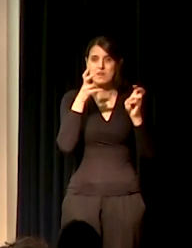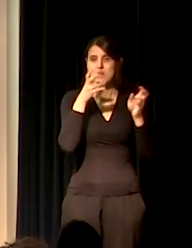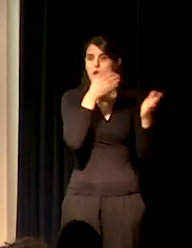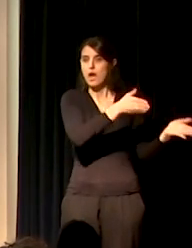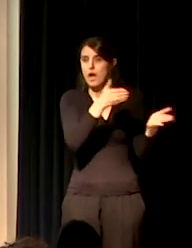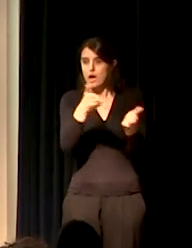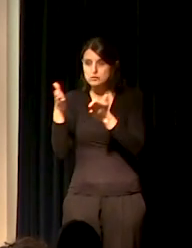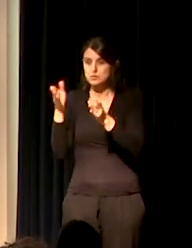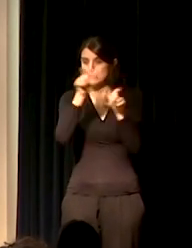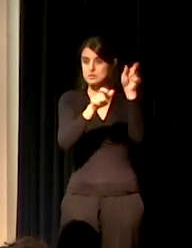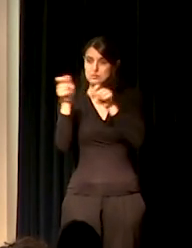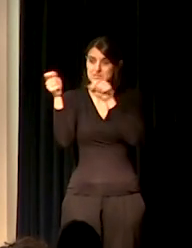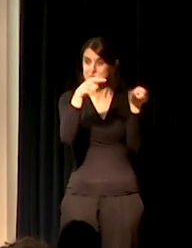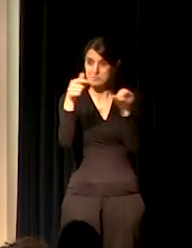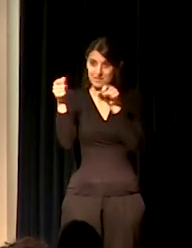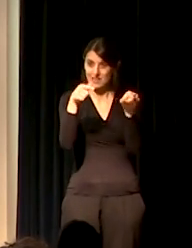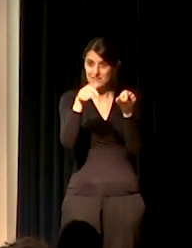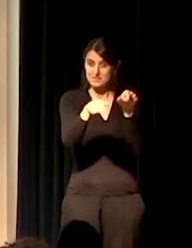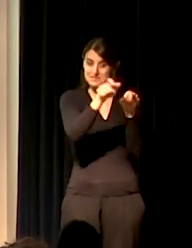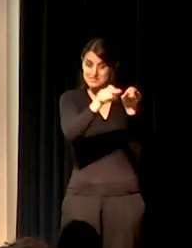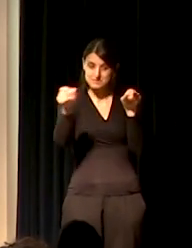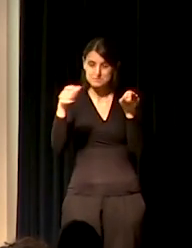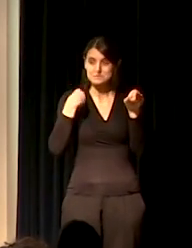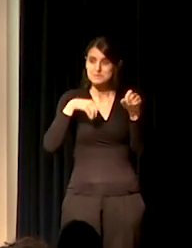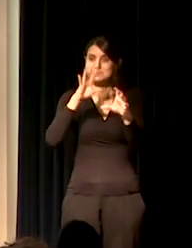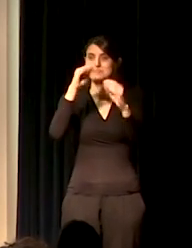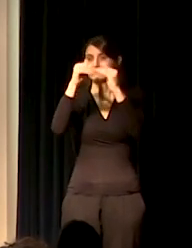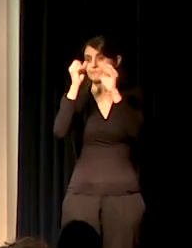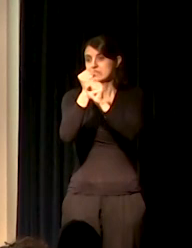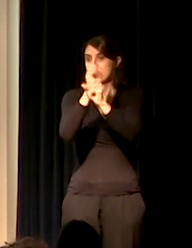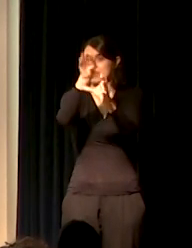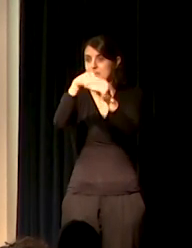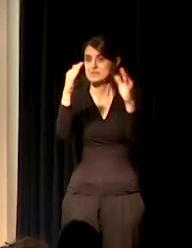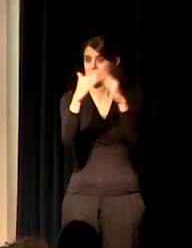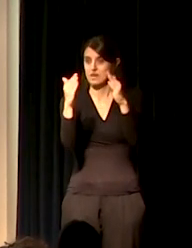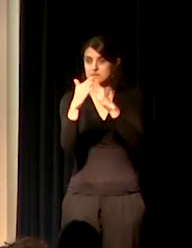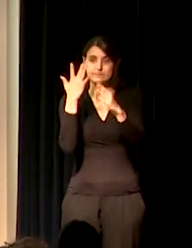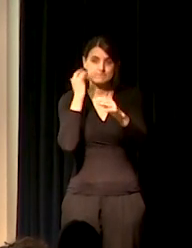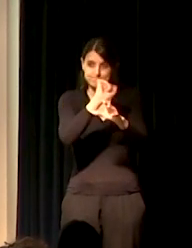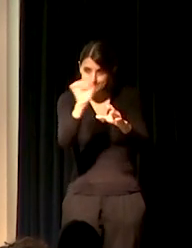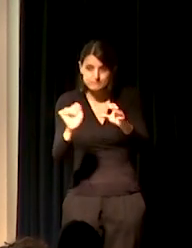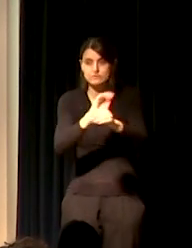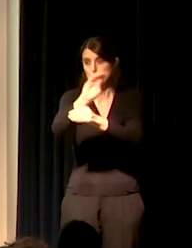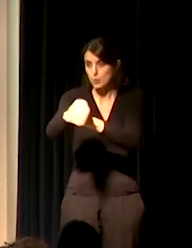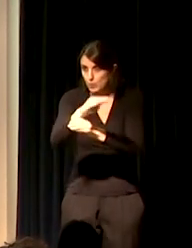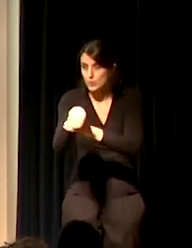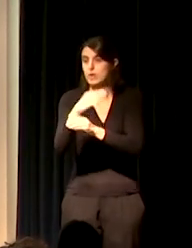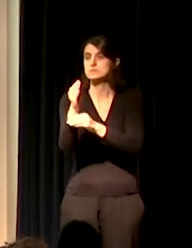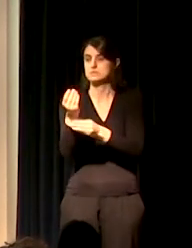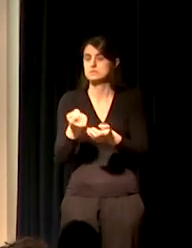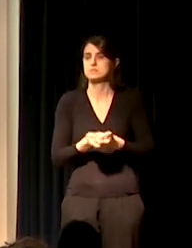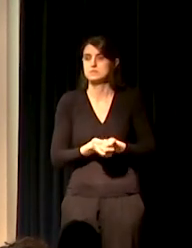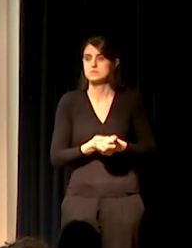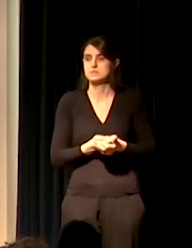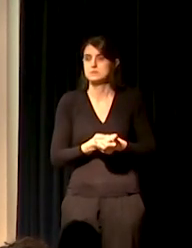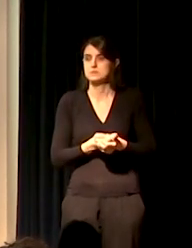persones immigrades que treballen a domicilis o que treballen fent treballs treball de la llar i